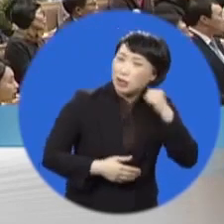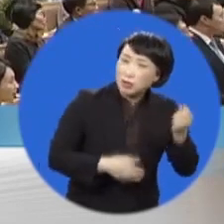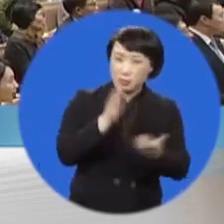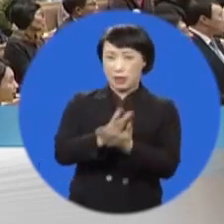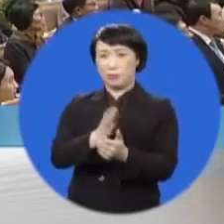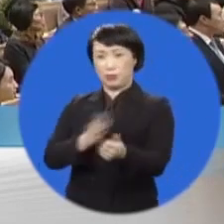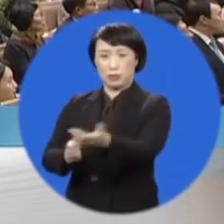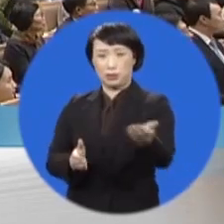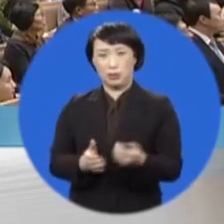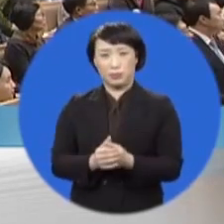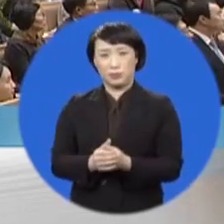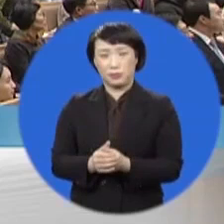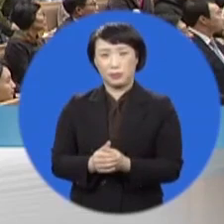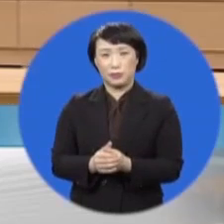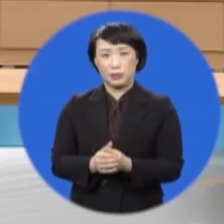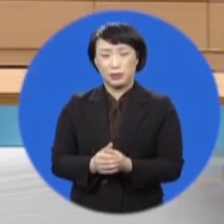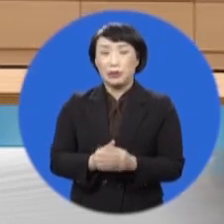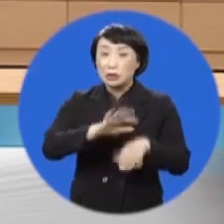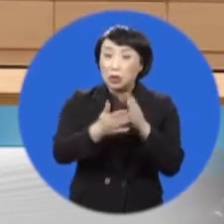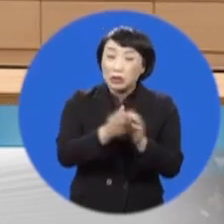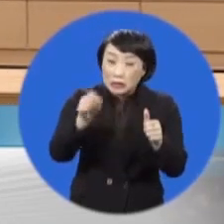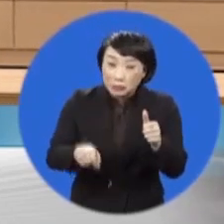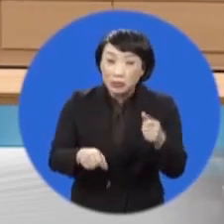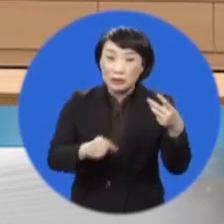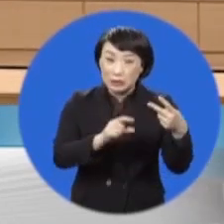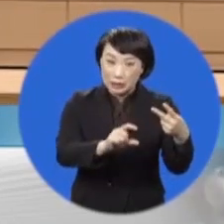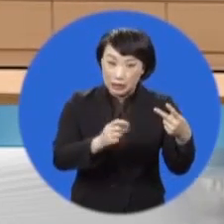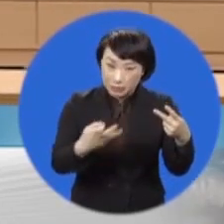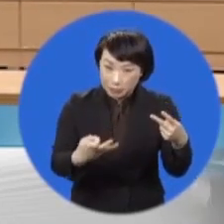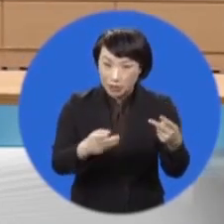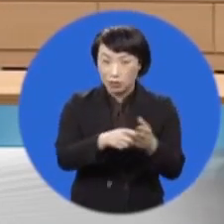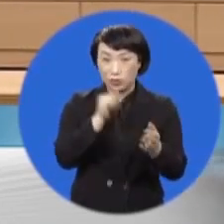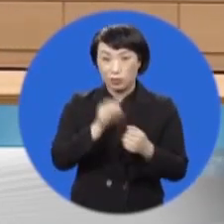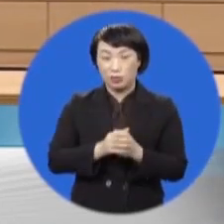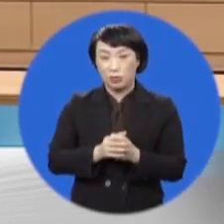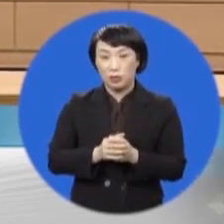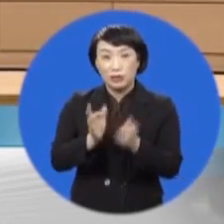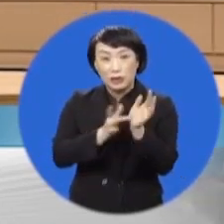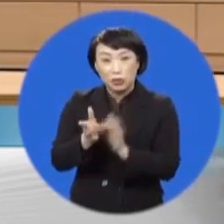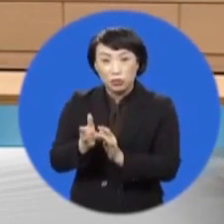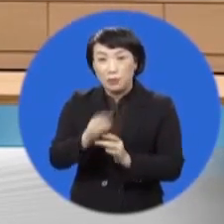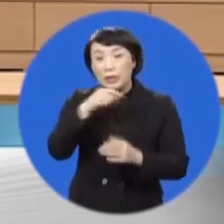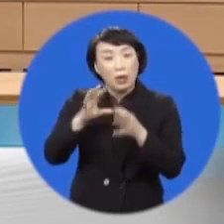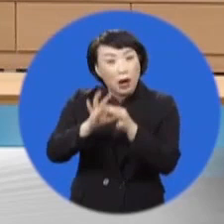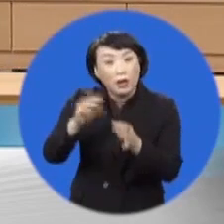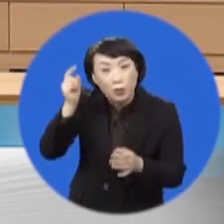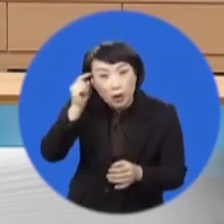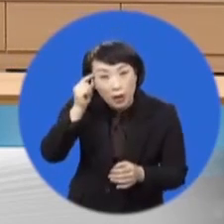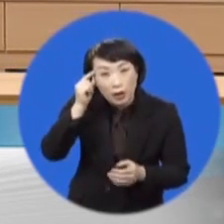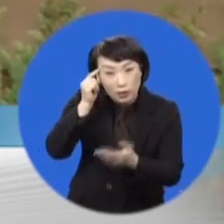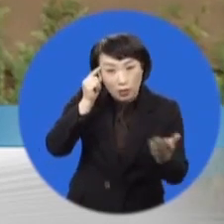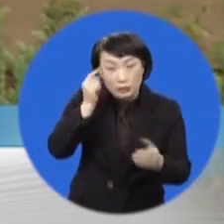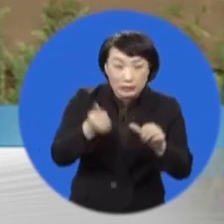말이다 10 분이서 인장 식사 전에도 보세요 예수께서 휴게소 카신 이유가